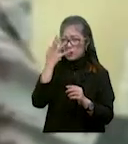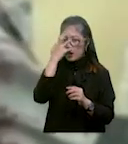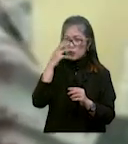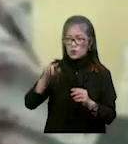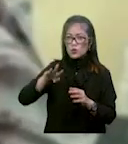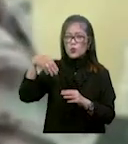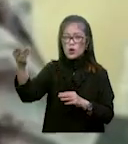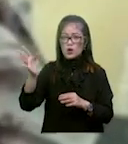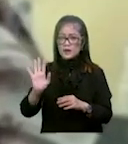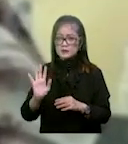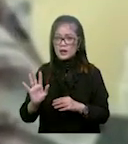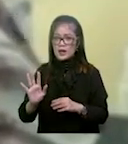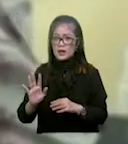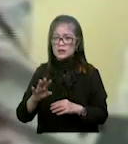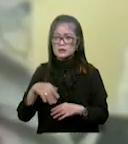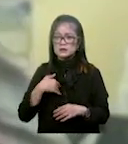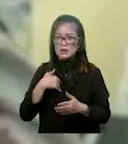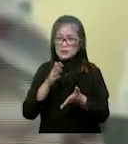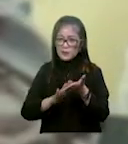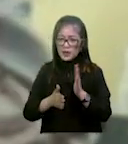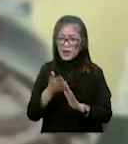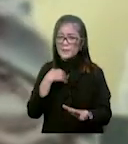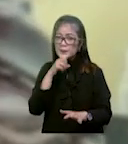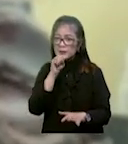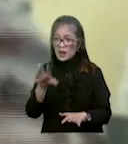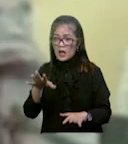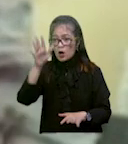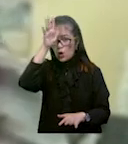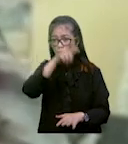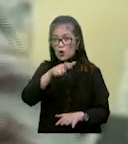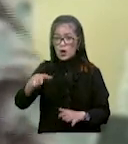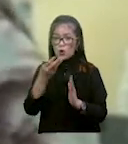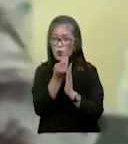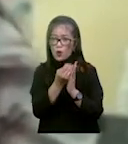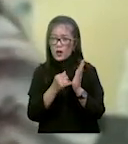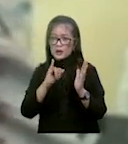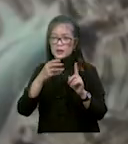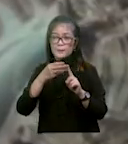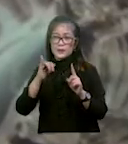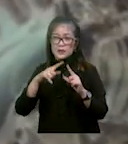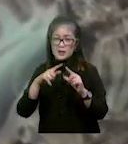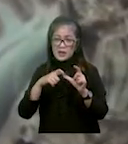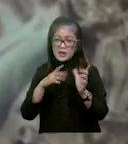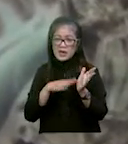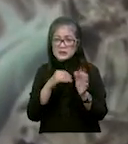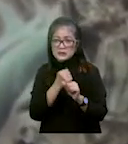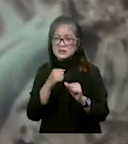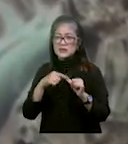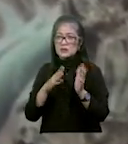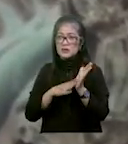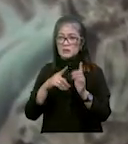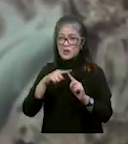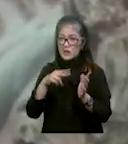sampai pada waktu itu saya ngomong ini orang keuangan isinya nih iblis atau setan atas pernyataan